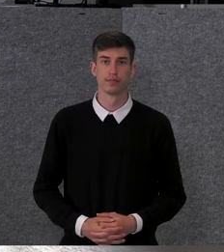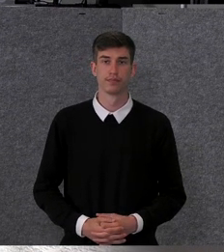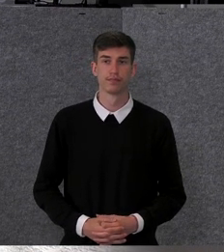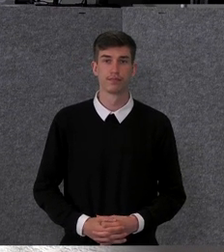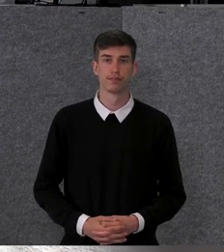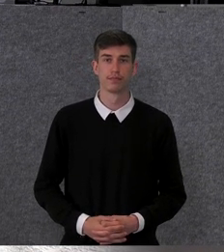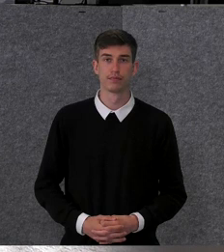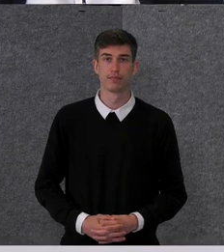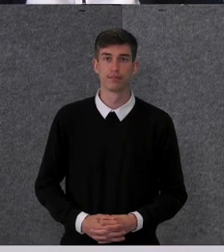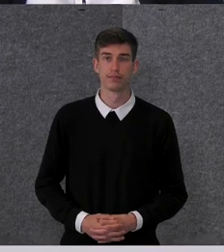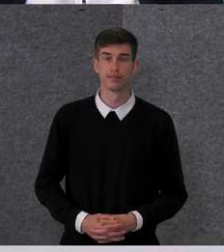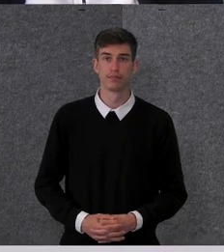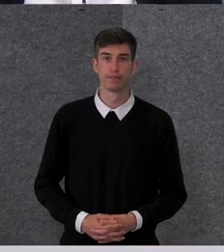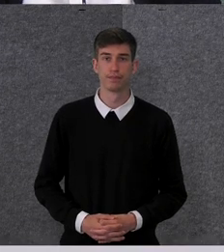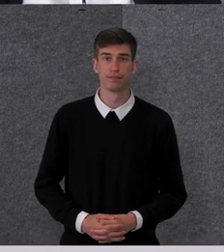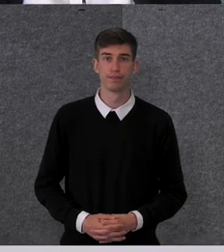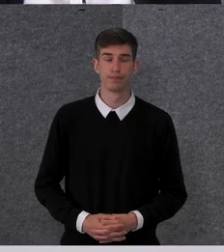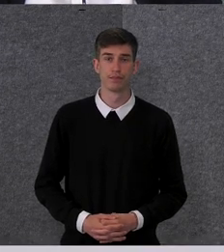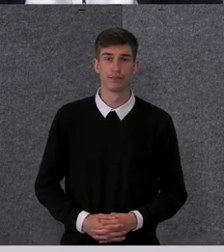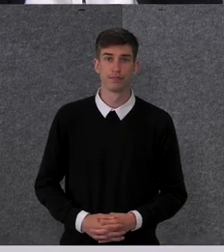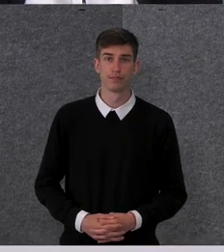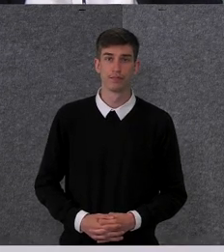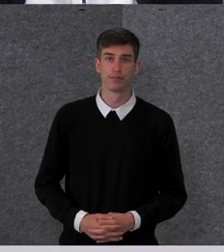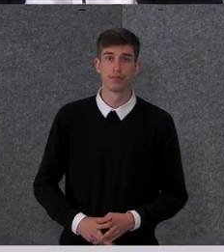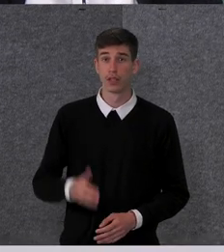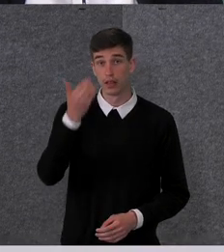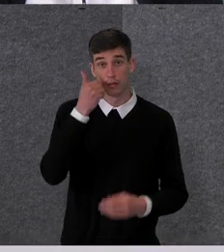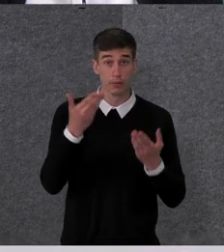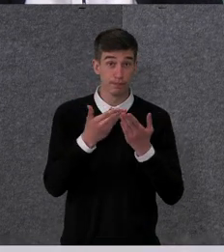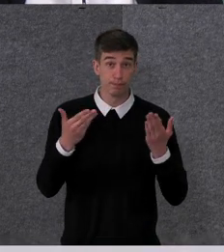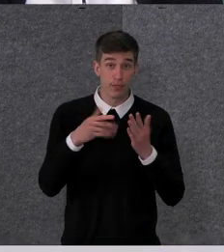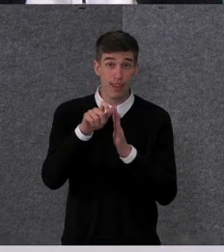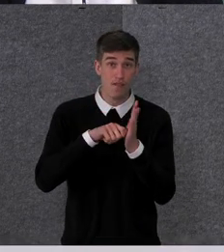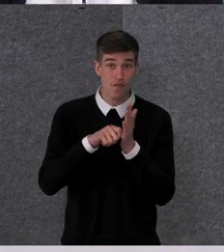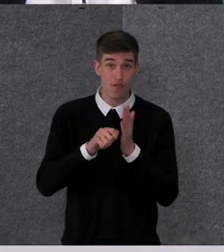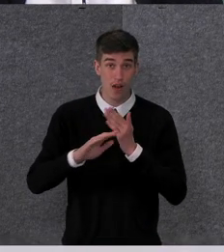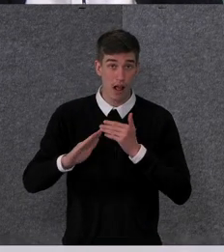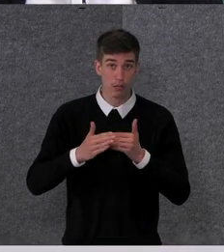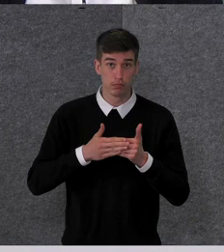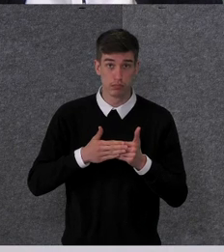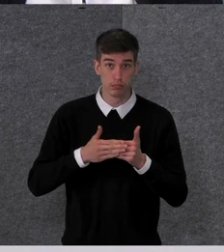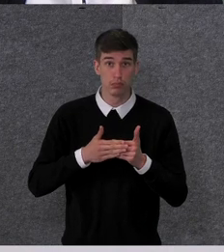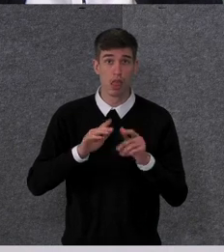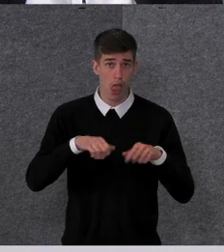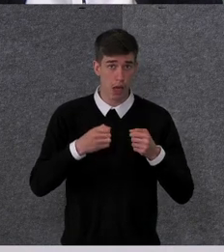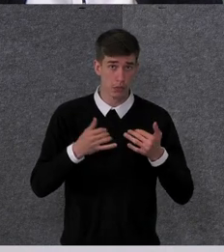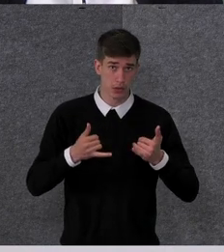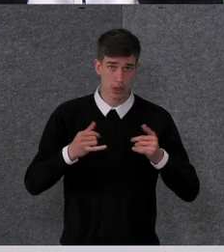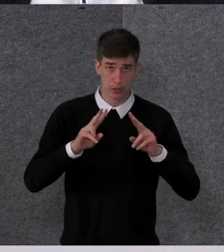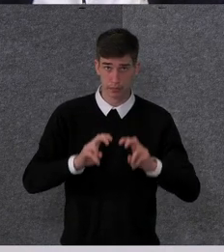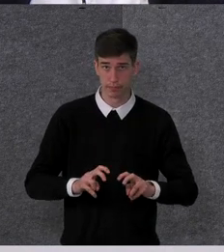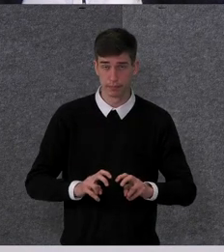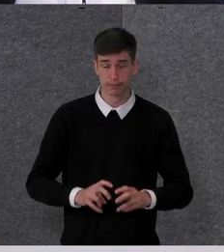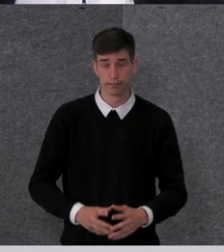Liebe Delegierte, wir würden jetzt den Wahlgang schließen und ermitteln das Ergebnis.